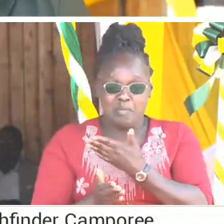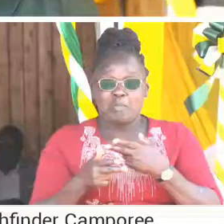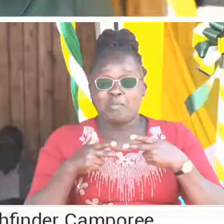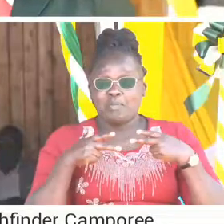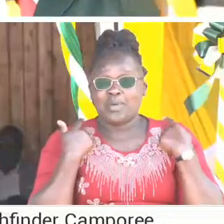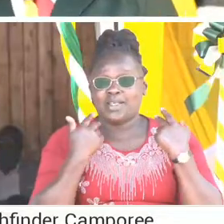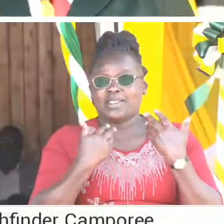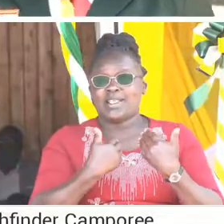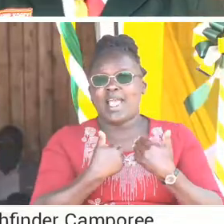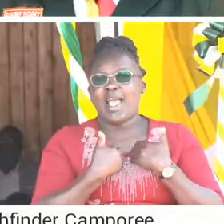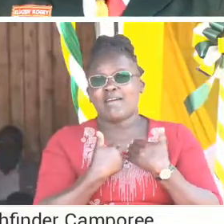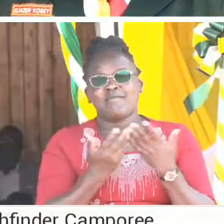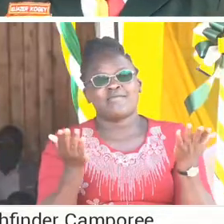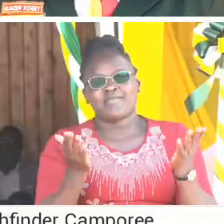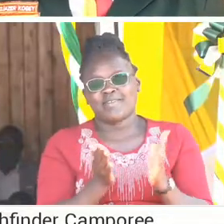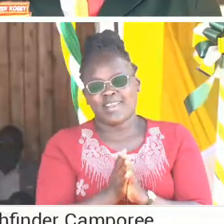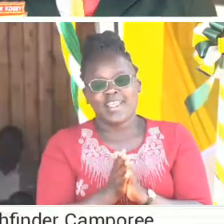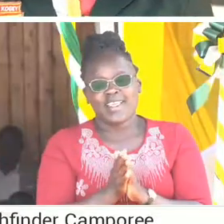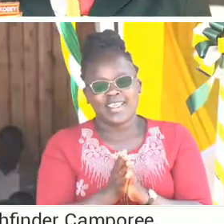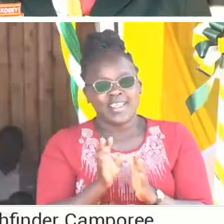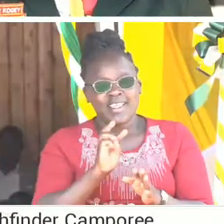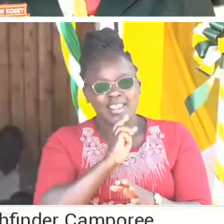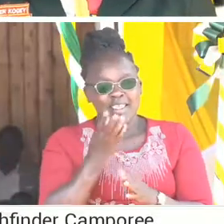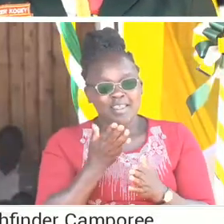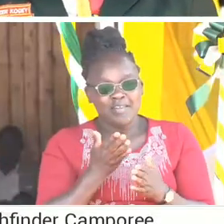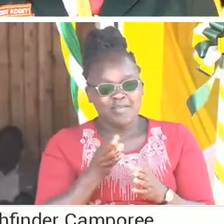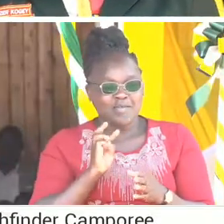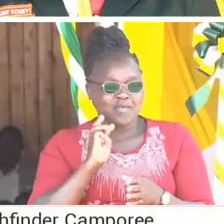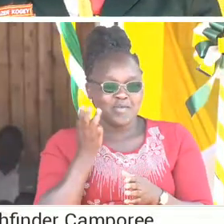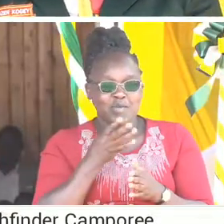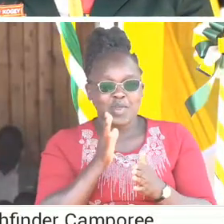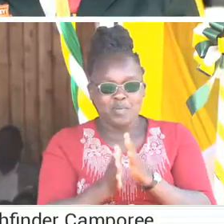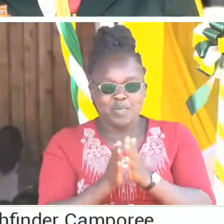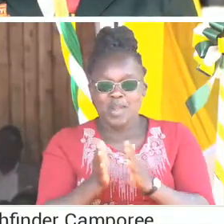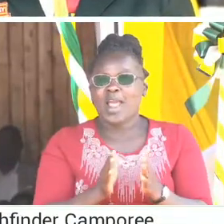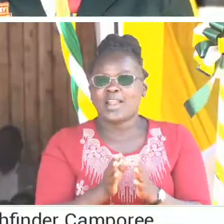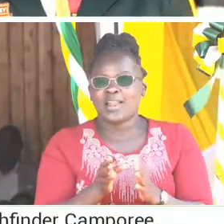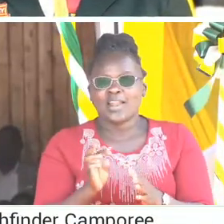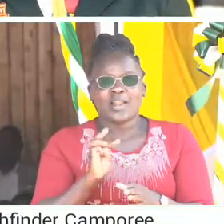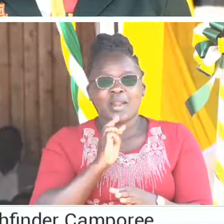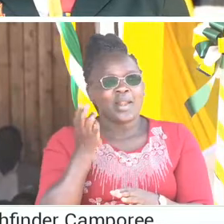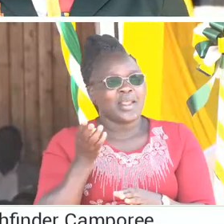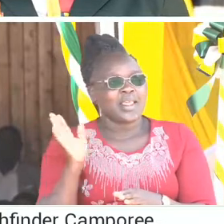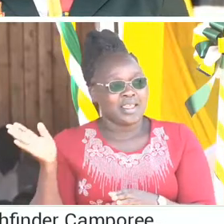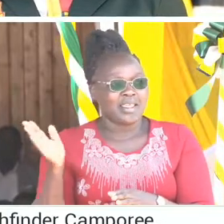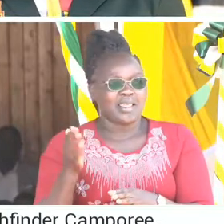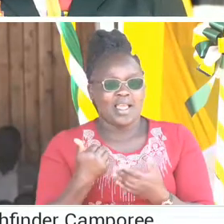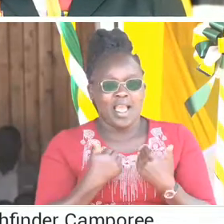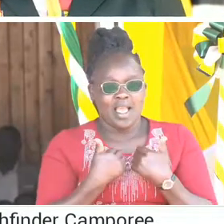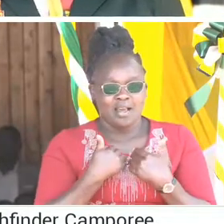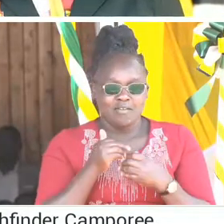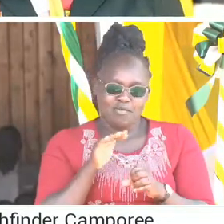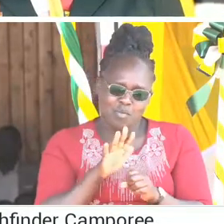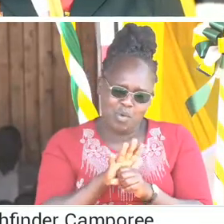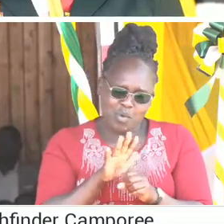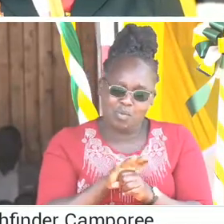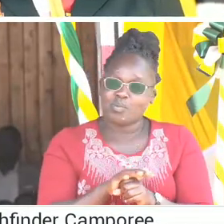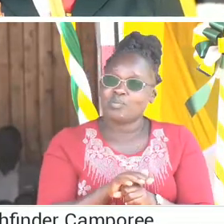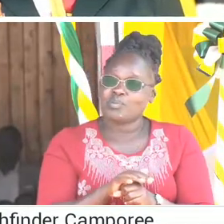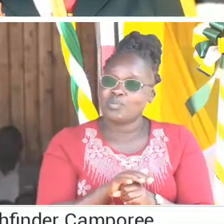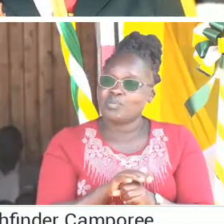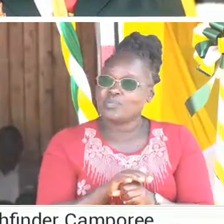mmepanga naye amepanga zaidi. Utaona next time shamba la Camporee la heka labda 50 na kwenda